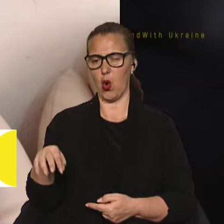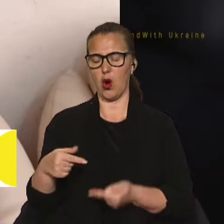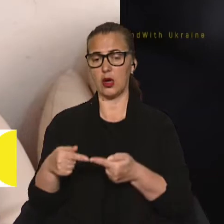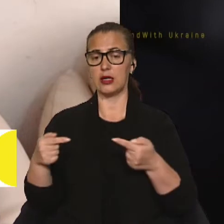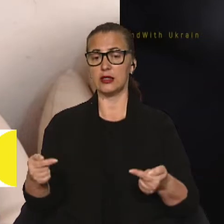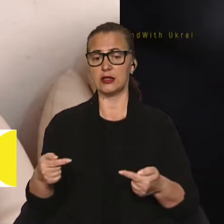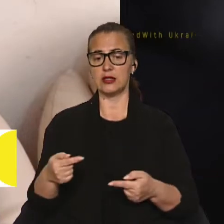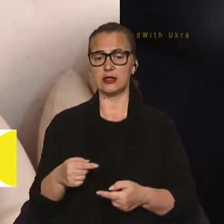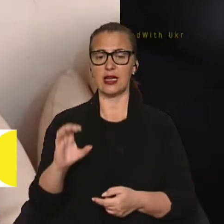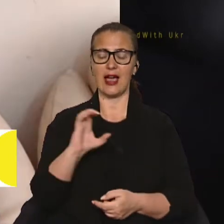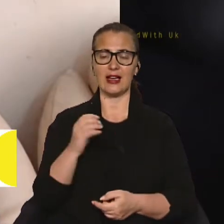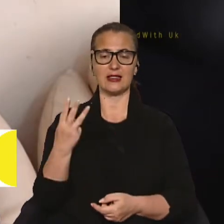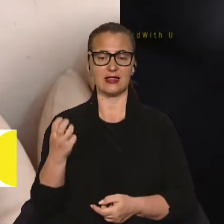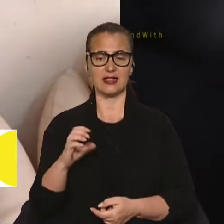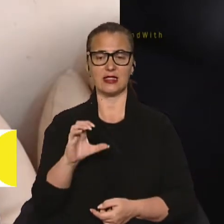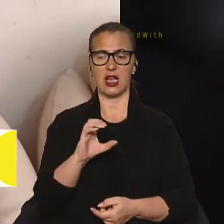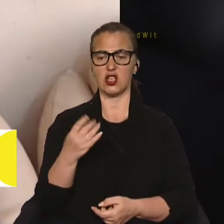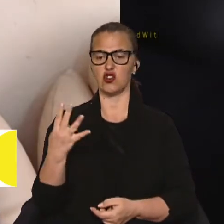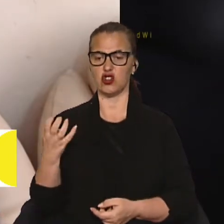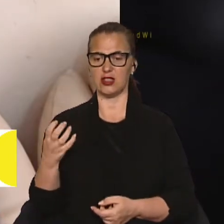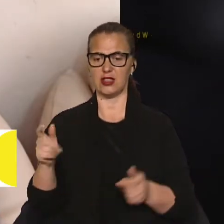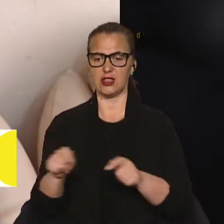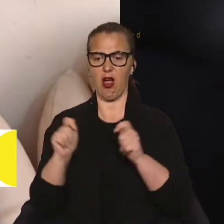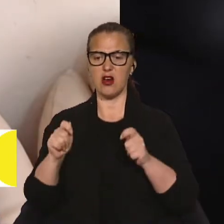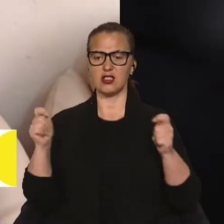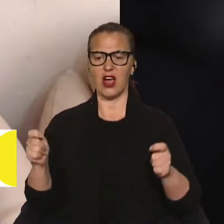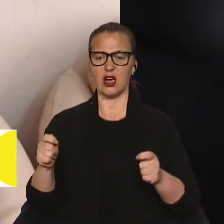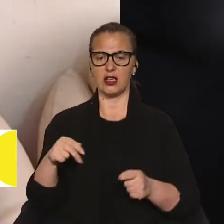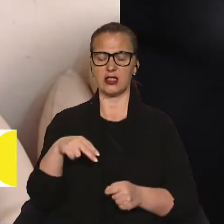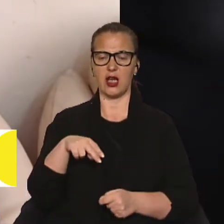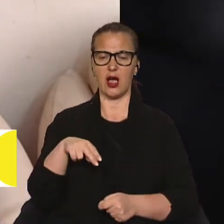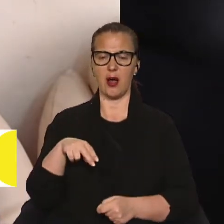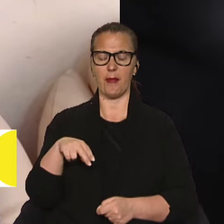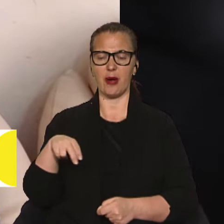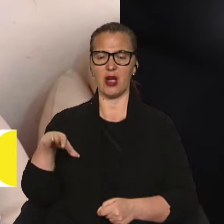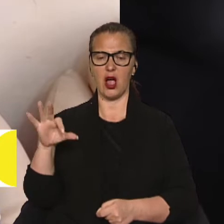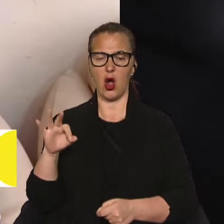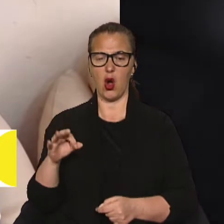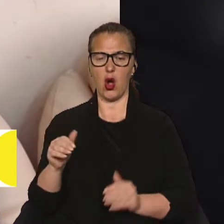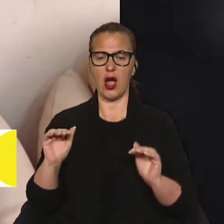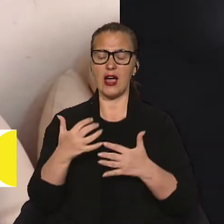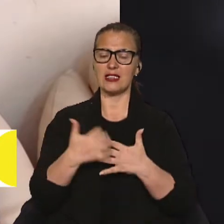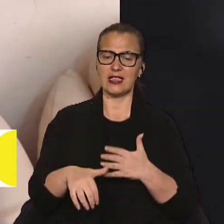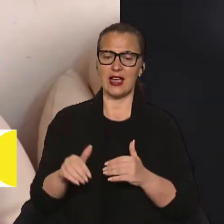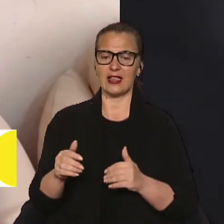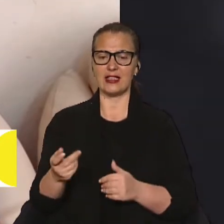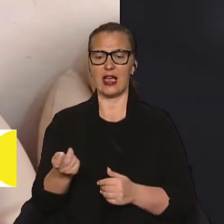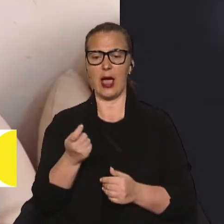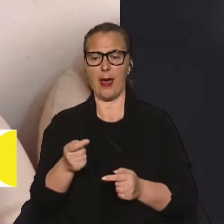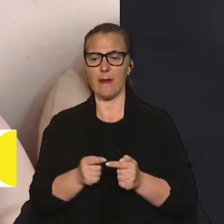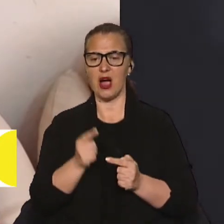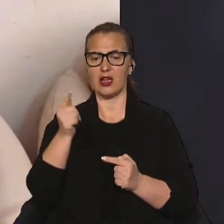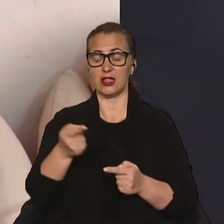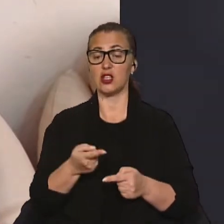Это С-300, С-400, это разворачивание ПВО средней, малой дальности. Она как раз говорит о том, что